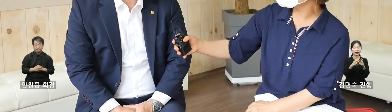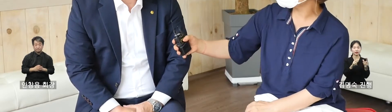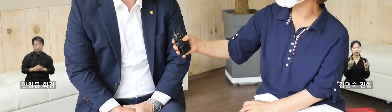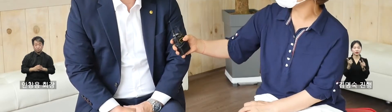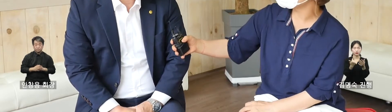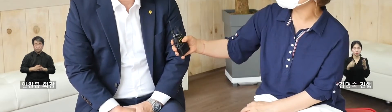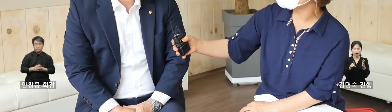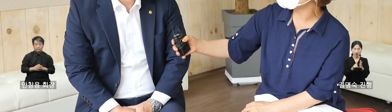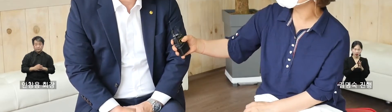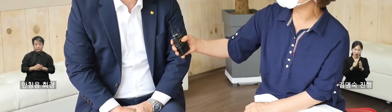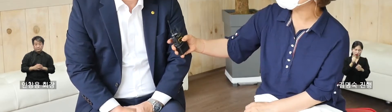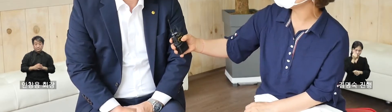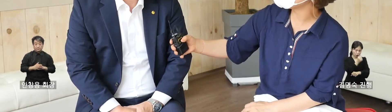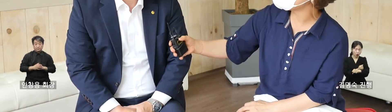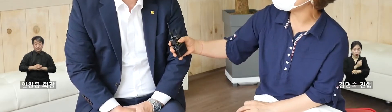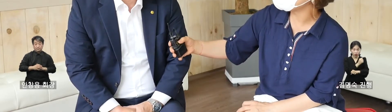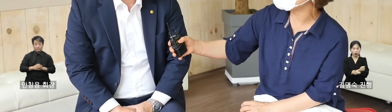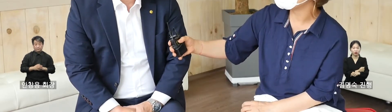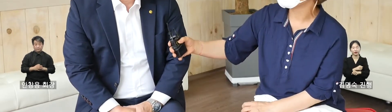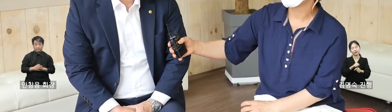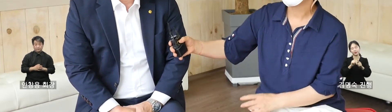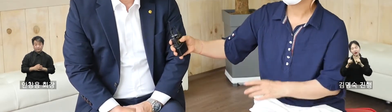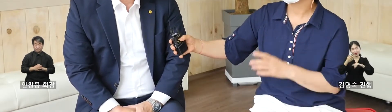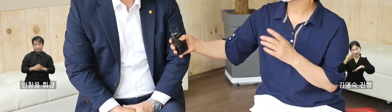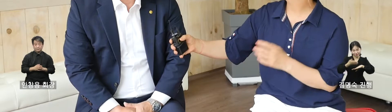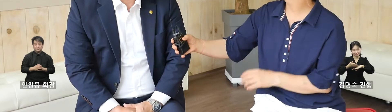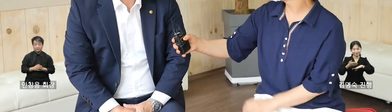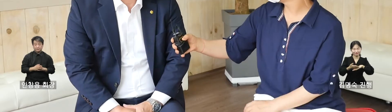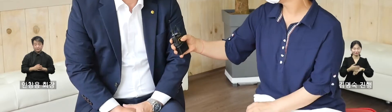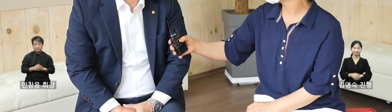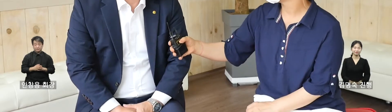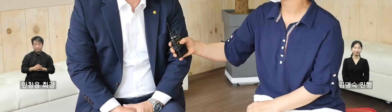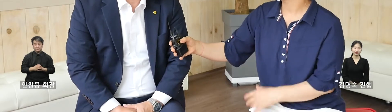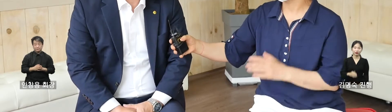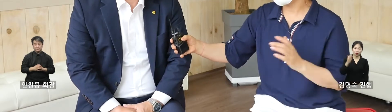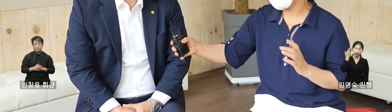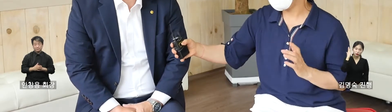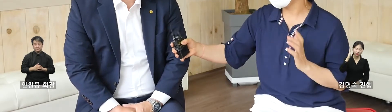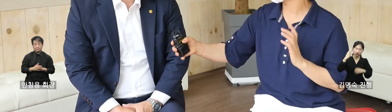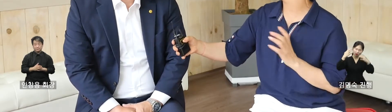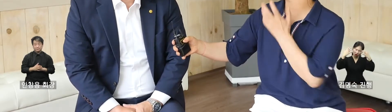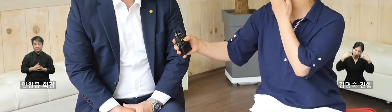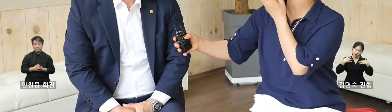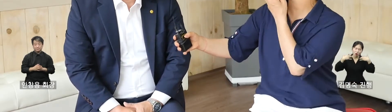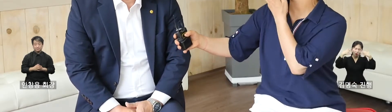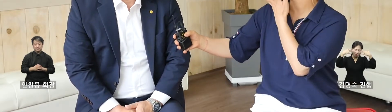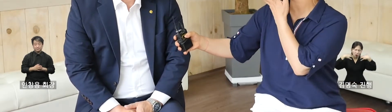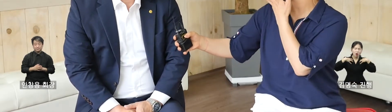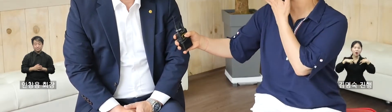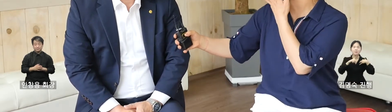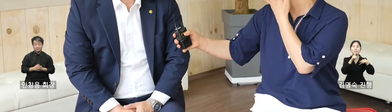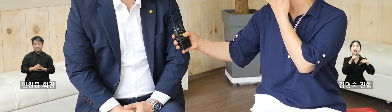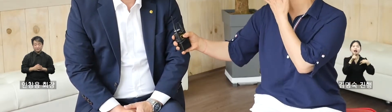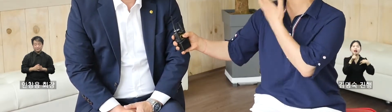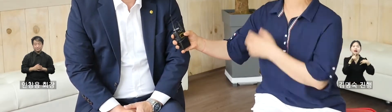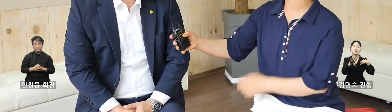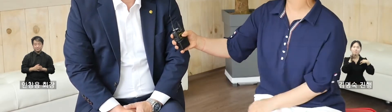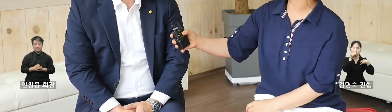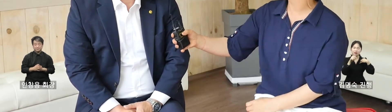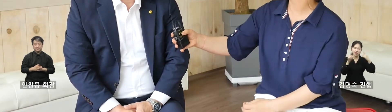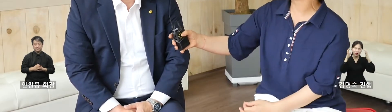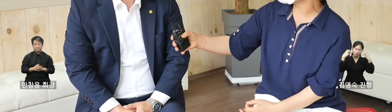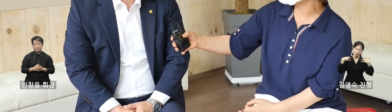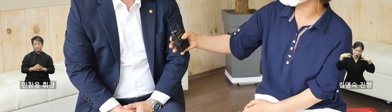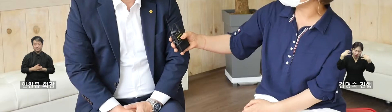이렇게 써주신다니 너무 감사하네요. 근데 요즘 네. 덥다 덥다 그냥 입에서 저절로 이 덥다 덥다